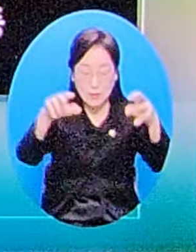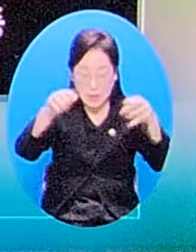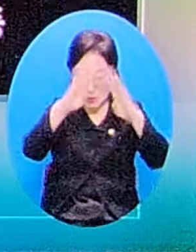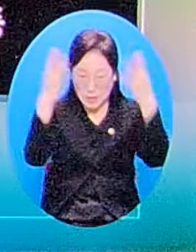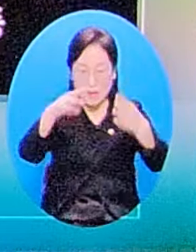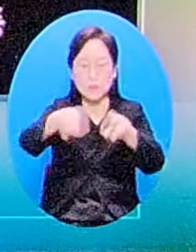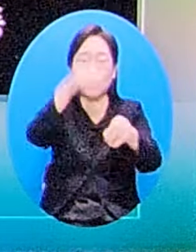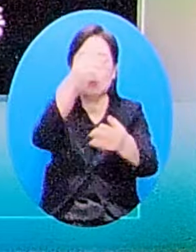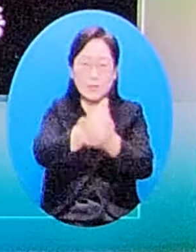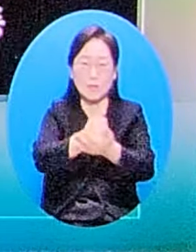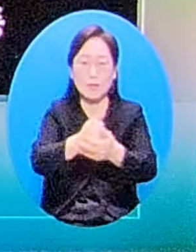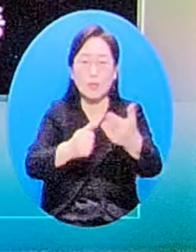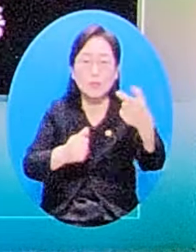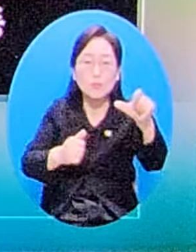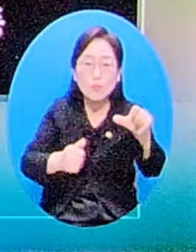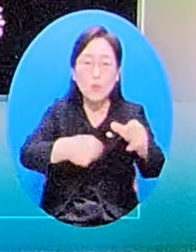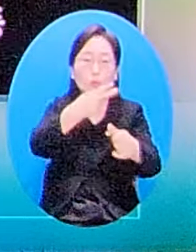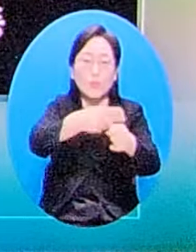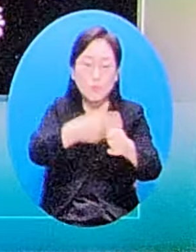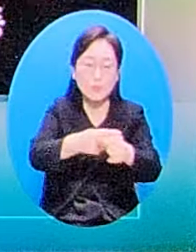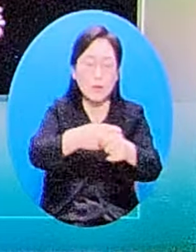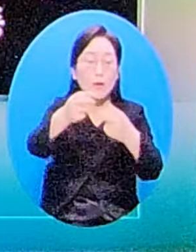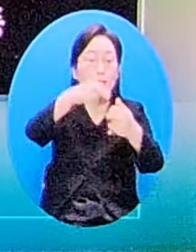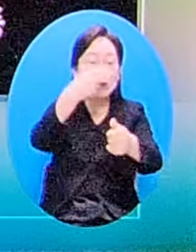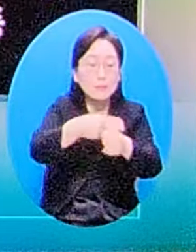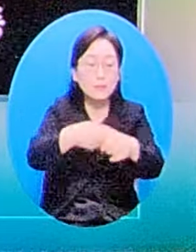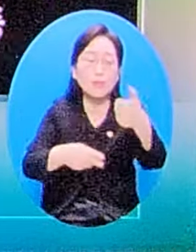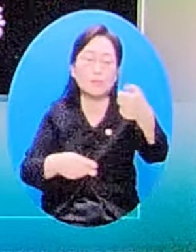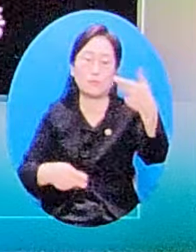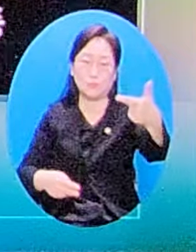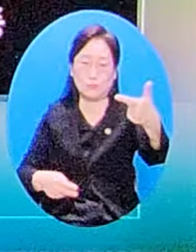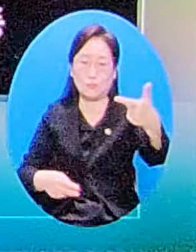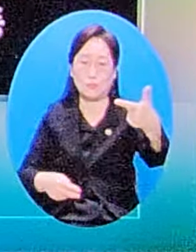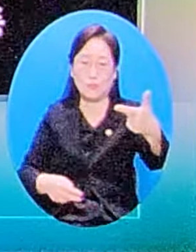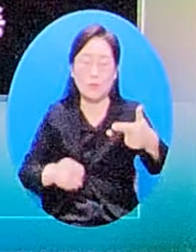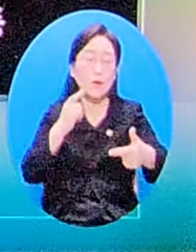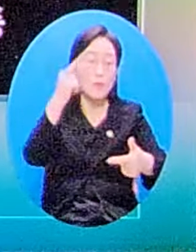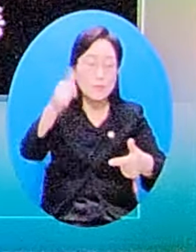65명의 교수와 의사가 56명,